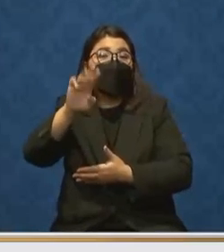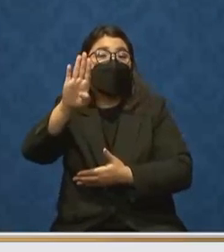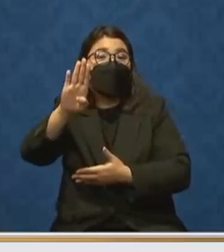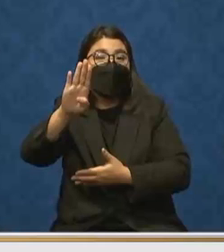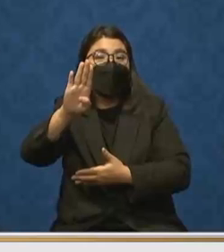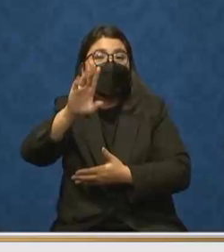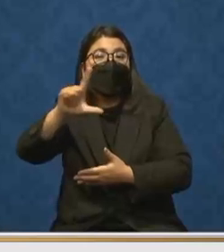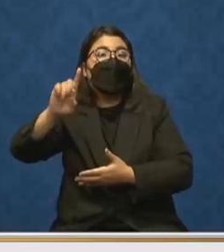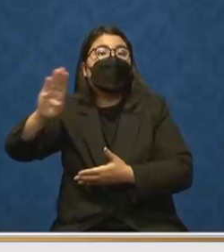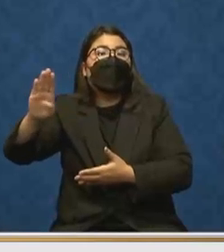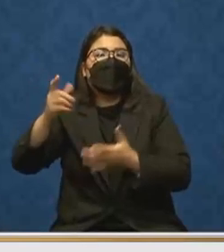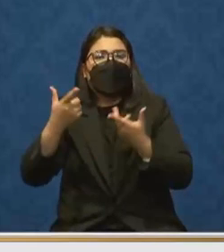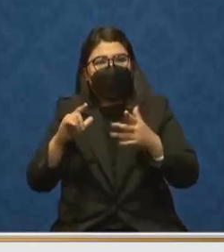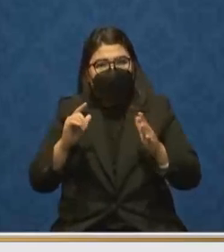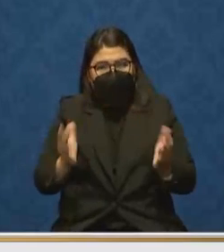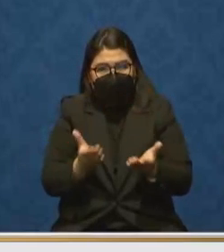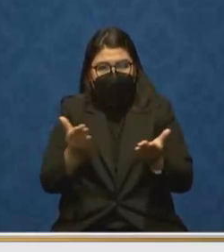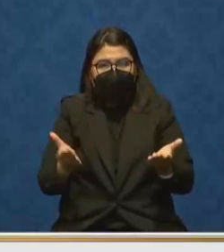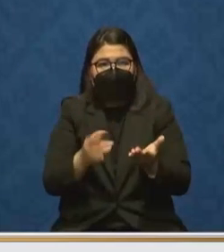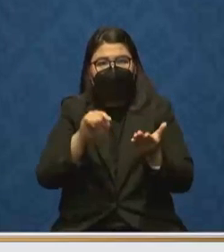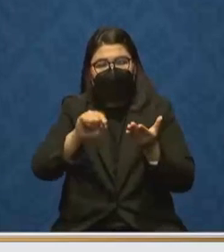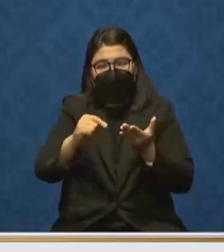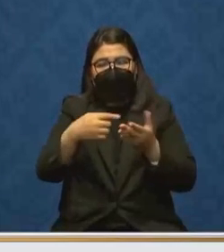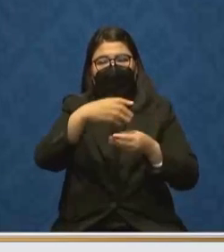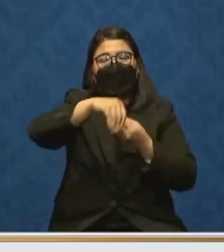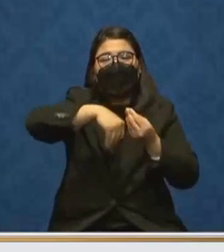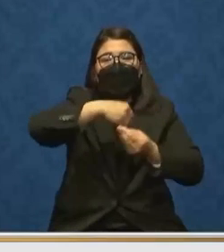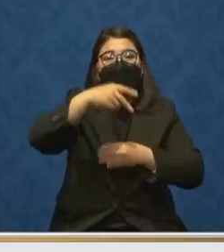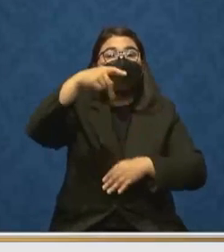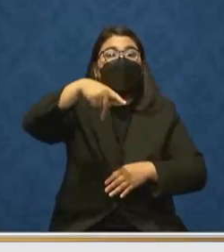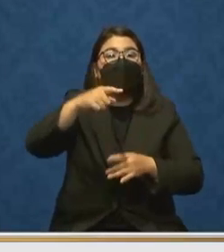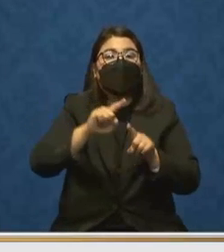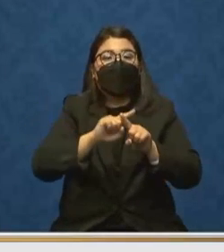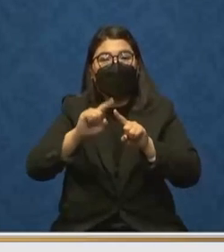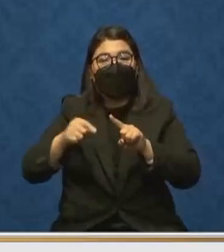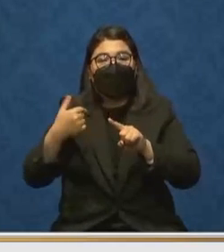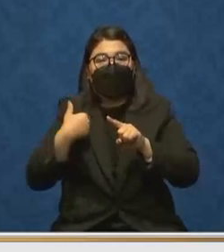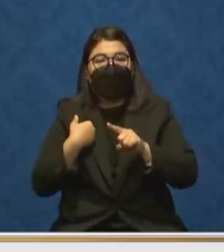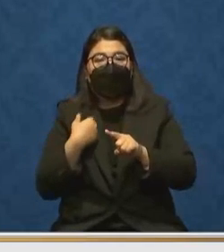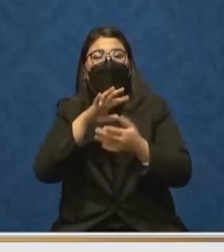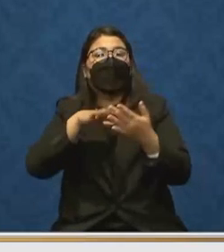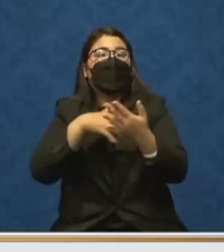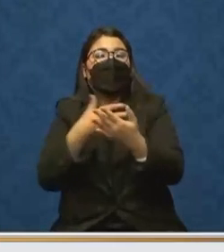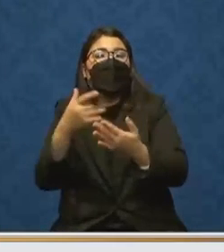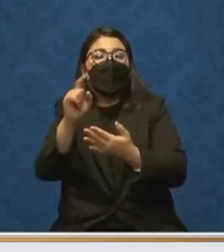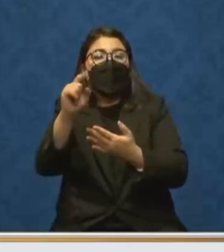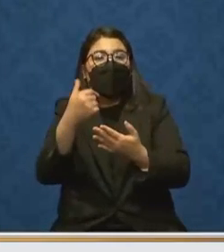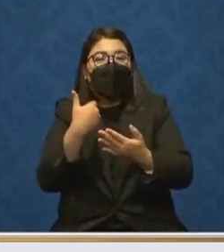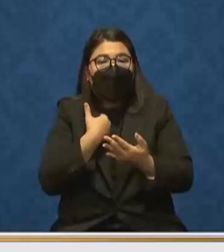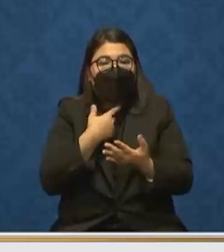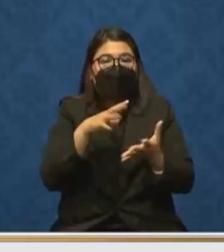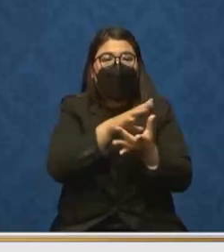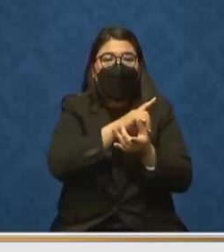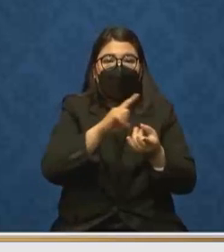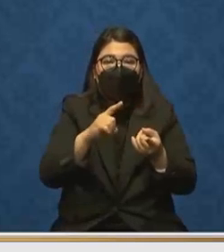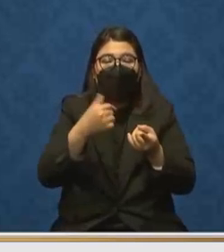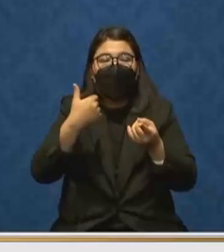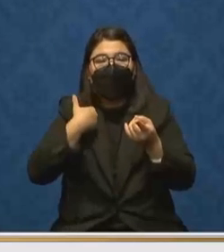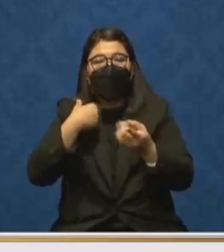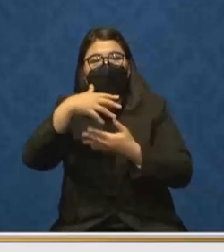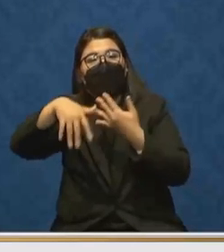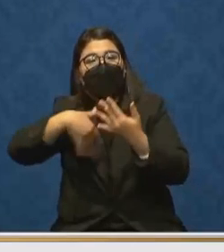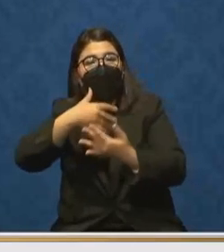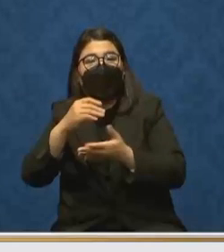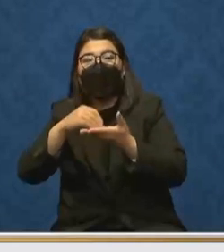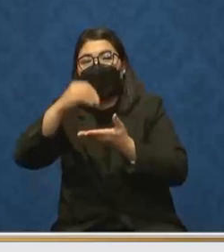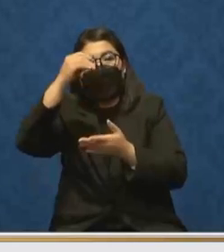อส่งเสริมการพัฒนาพื้นที่เขตเศรษฐกิจพิเศษโดยพัฒนาโครงสร้างพื้นฐานด้านคมนาคมสังคมสิ่งแวดล้อมและการศึกษา